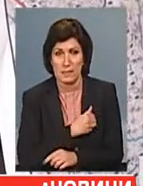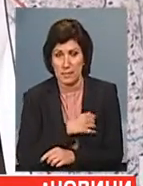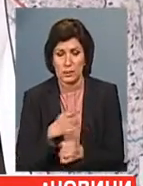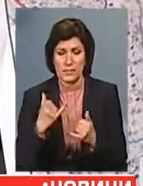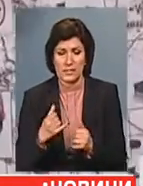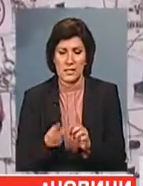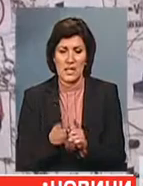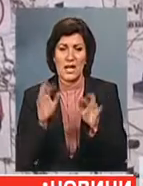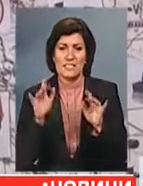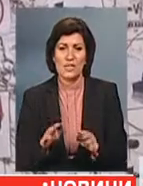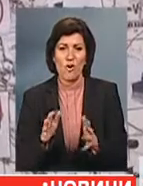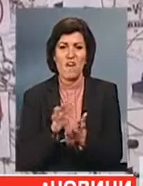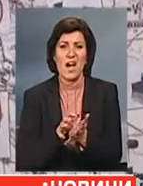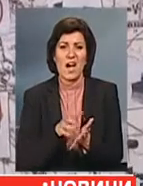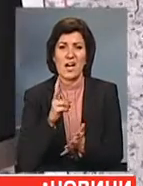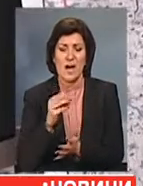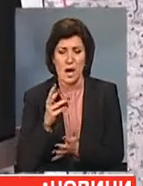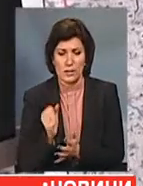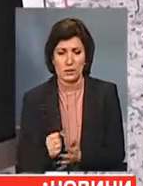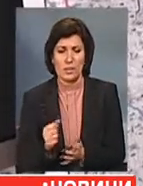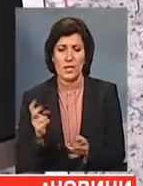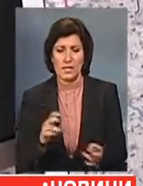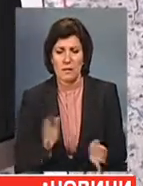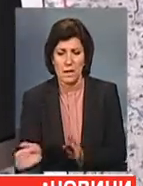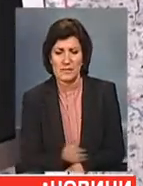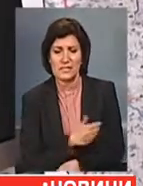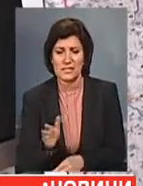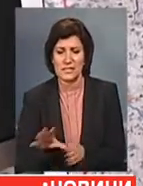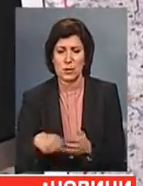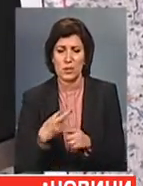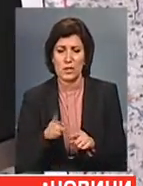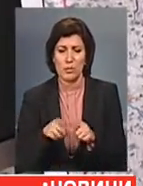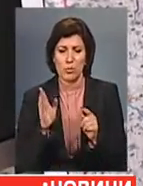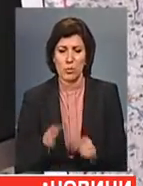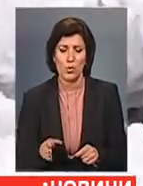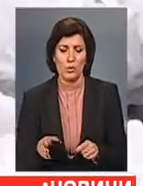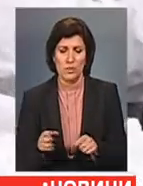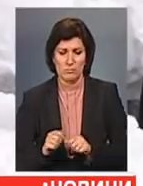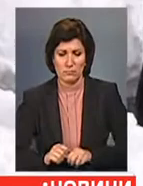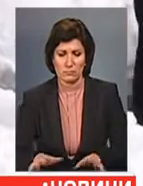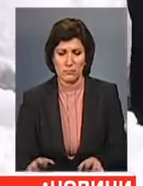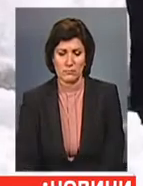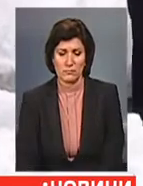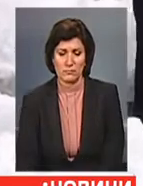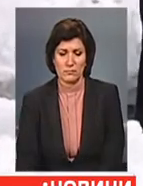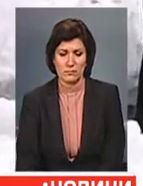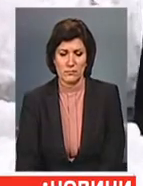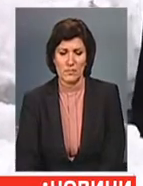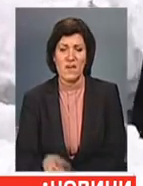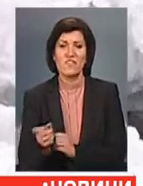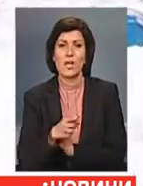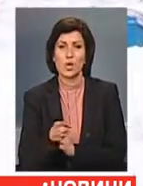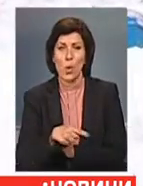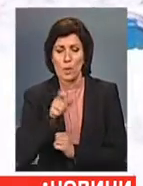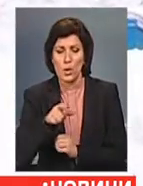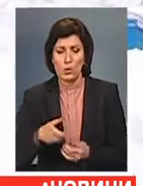зараз утворюється снігова каша. Її зараз періодично потрібно скидати, бо вона за рахунок неї зараз буде утруднюватися рух. У Тернополі